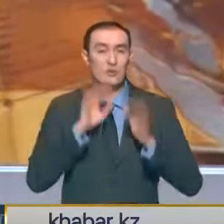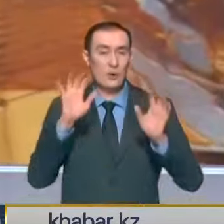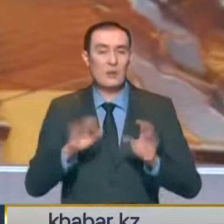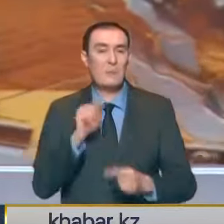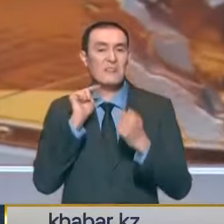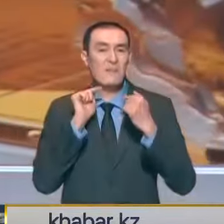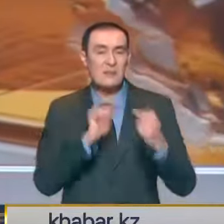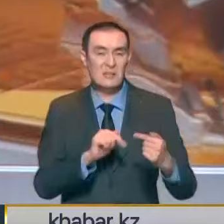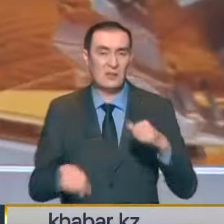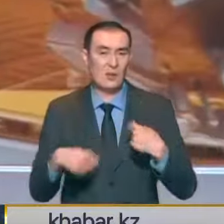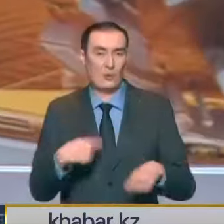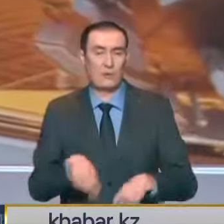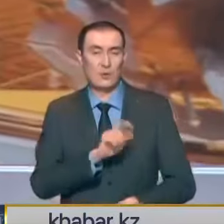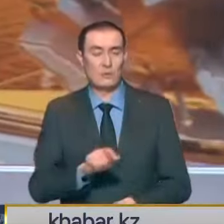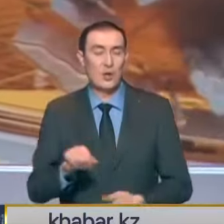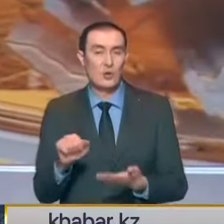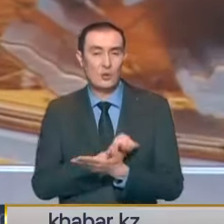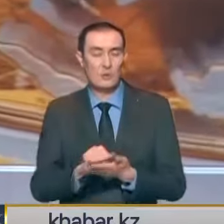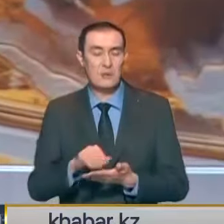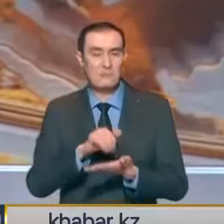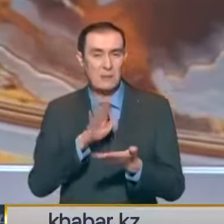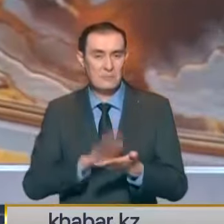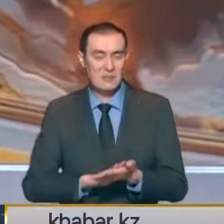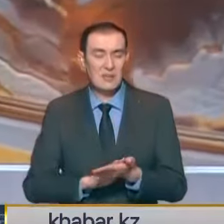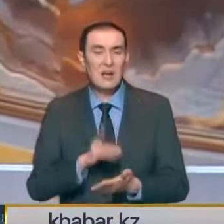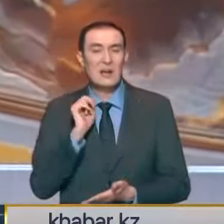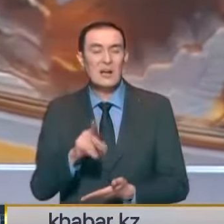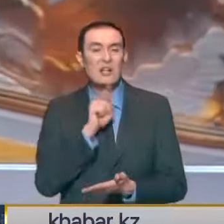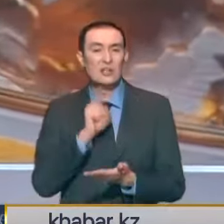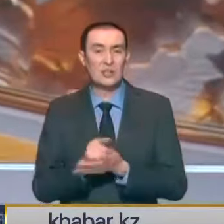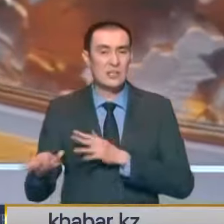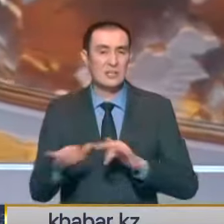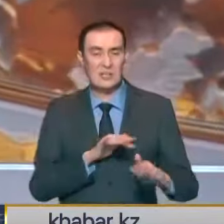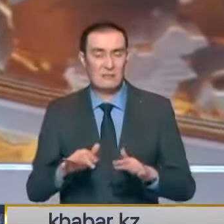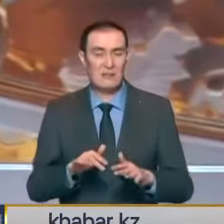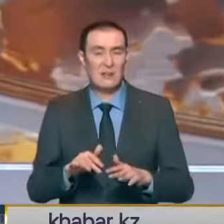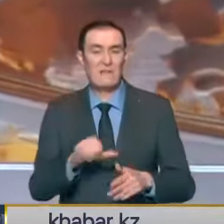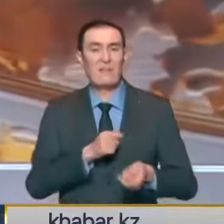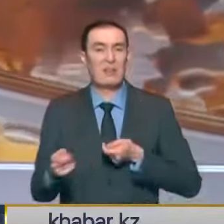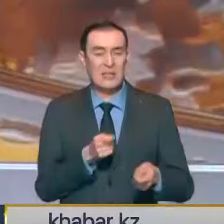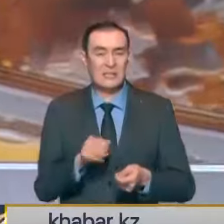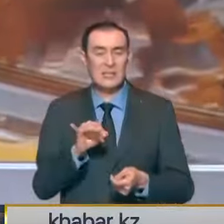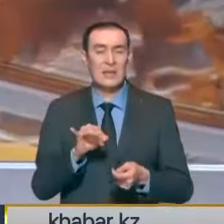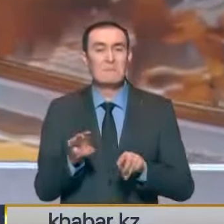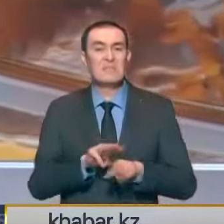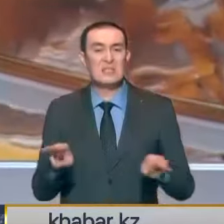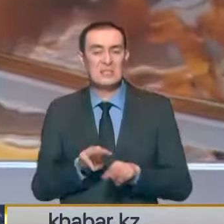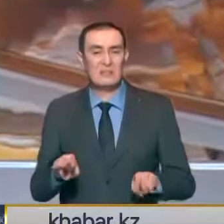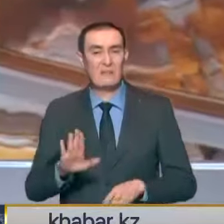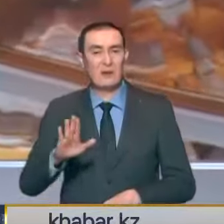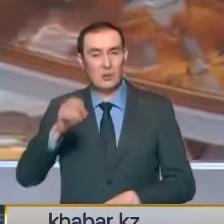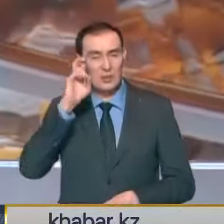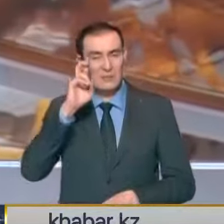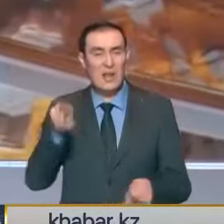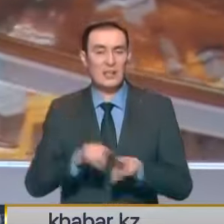о противодействии торговле людьми. Документ четко прописывает, как должны действовать местные власти и профильные ведомства внутри